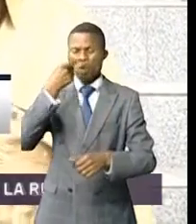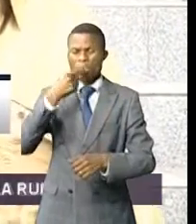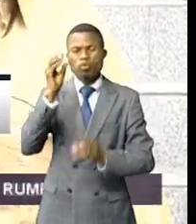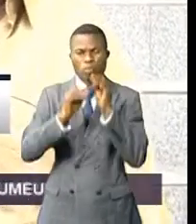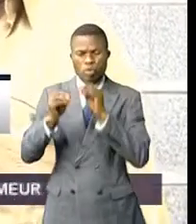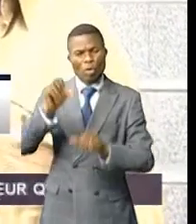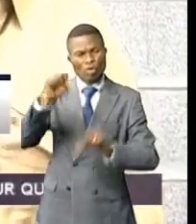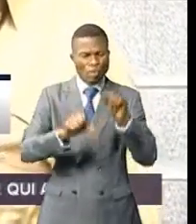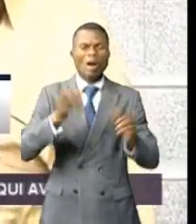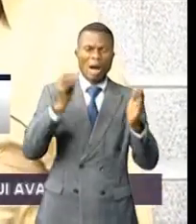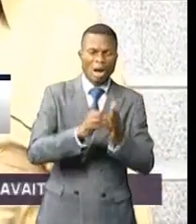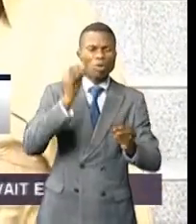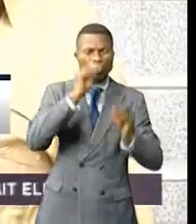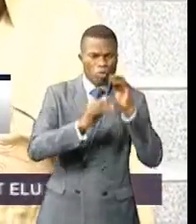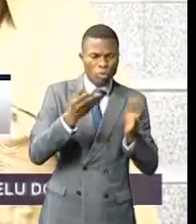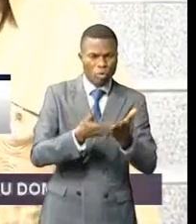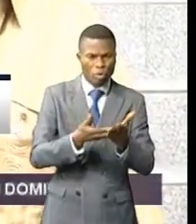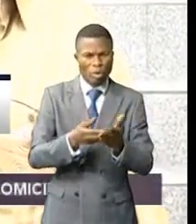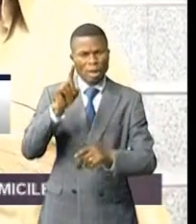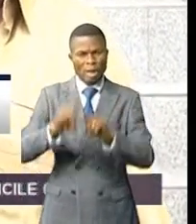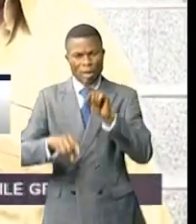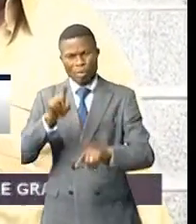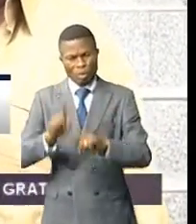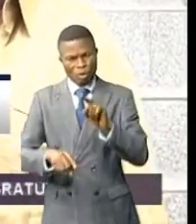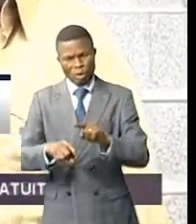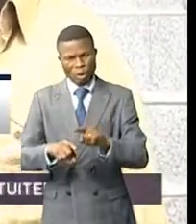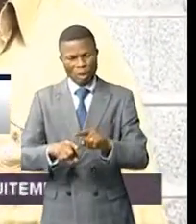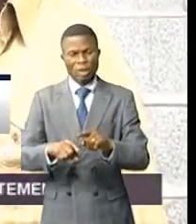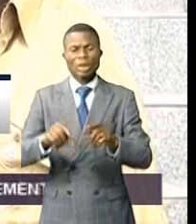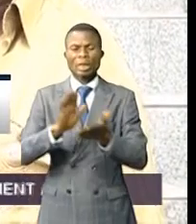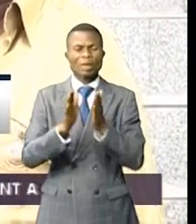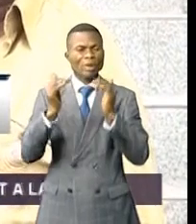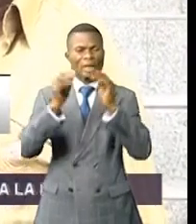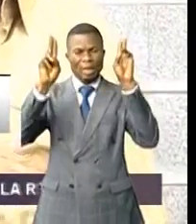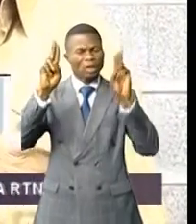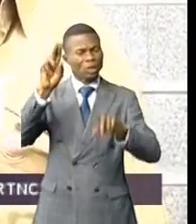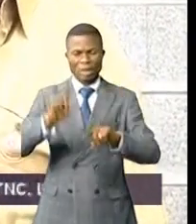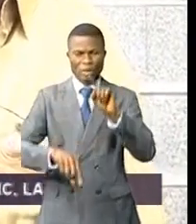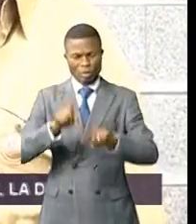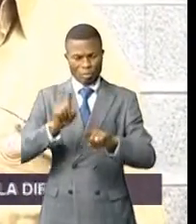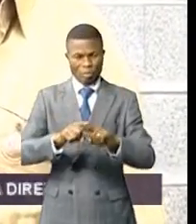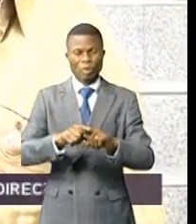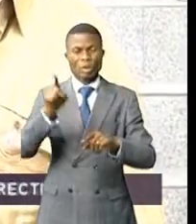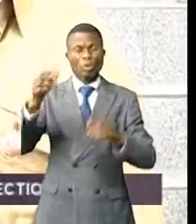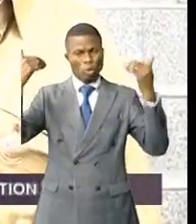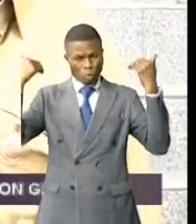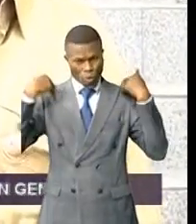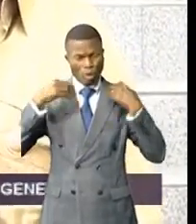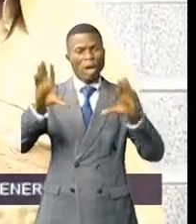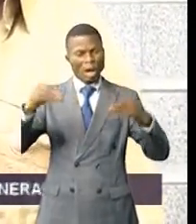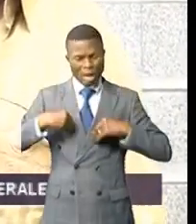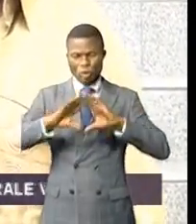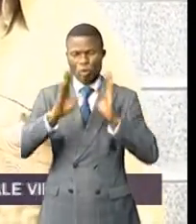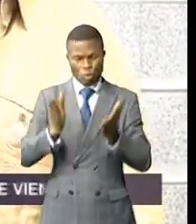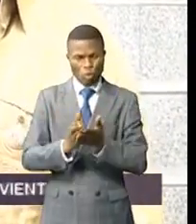Il fait du mal, on parle. Donc on ne peut pas être Jésus-Christ. Ce n'est pas facile. Quand on est autorité, on accepte